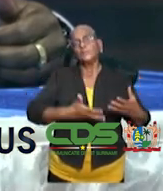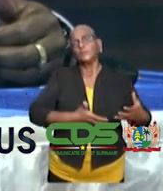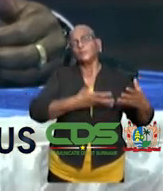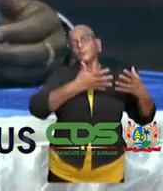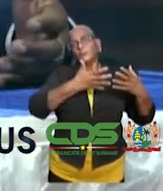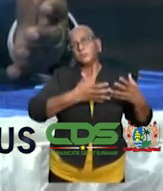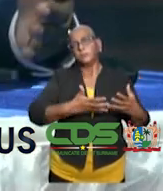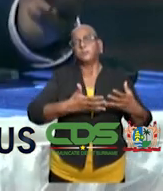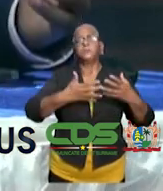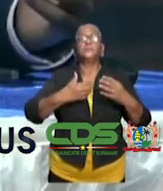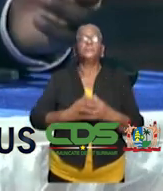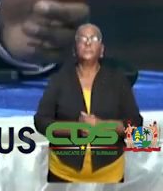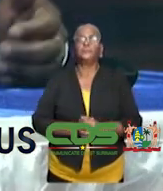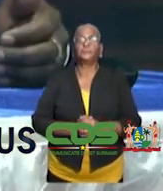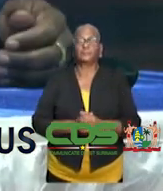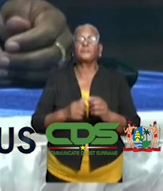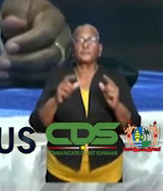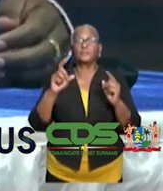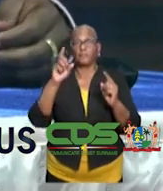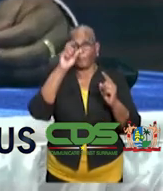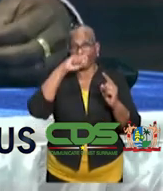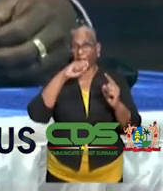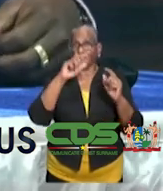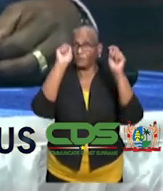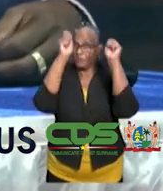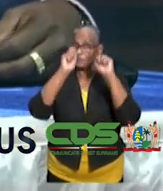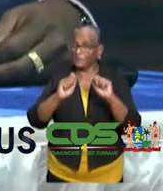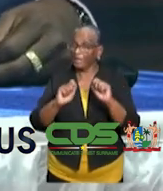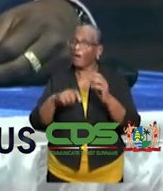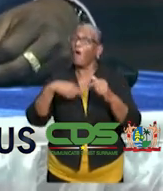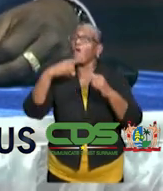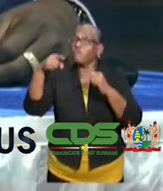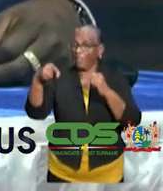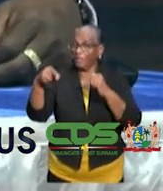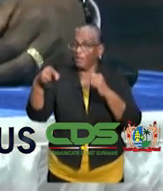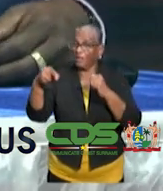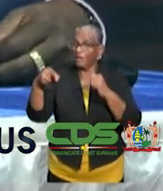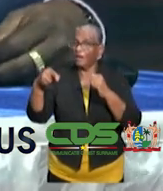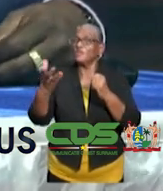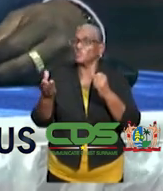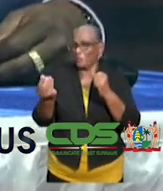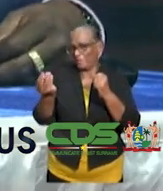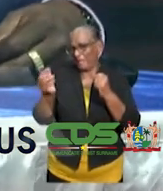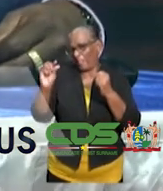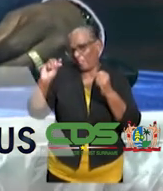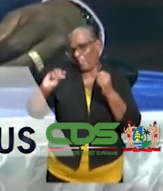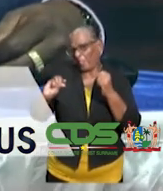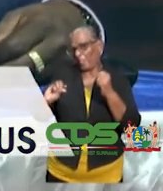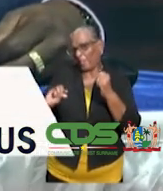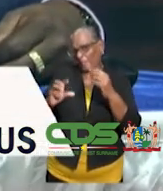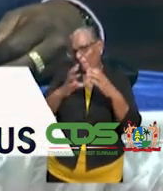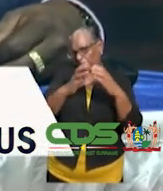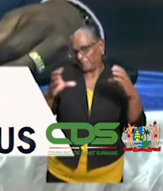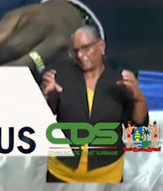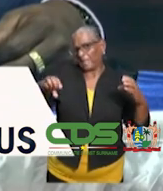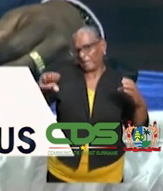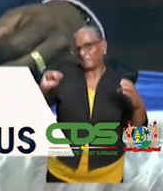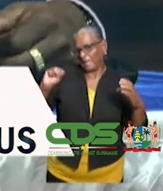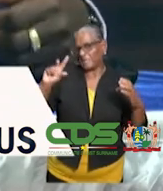En uiteraard als resultaat, als gevolg van de verminderde inkomsten van het bedrijf,